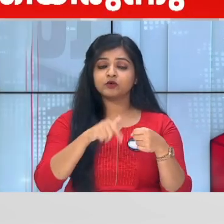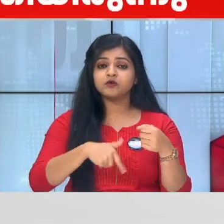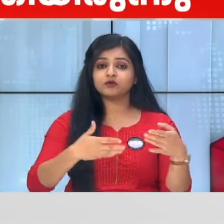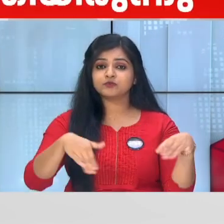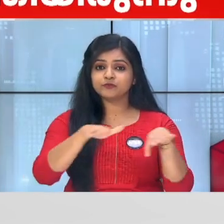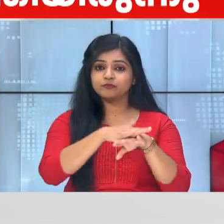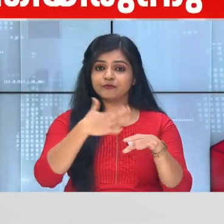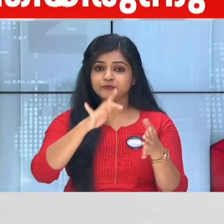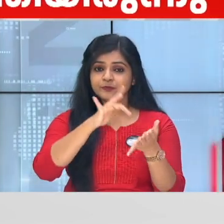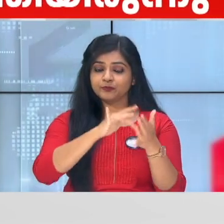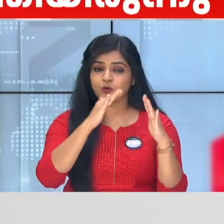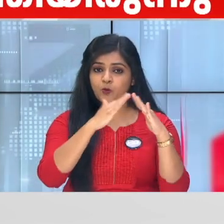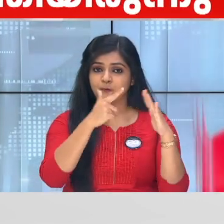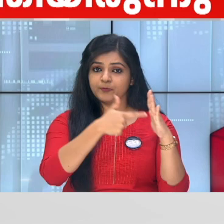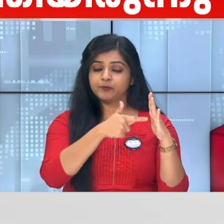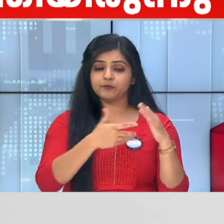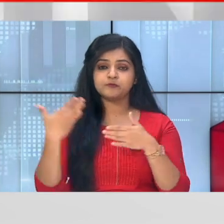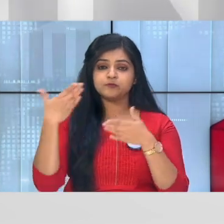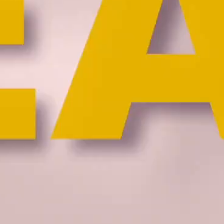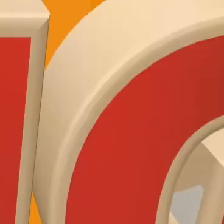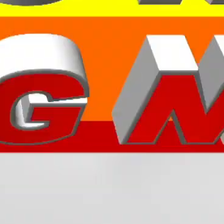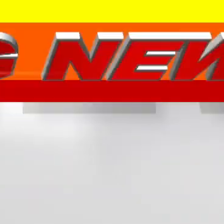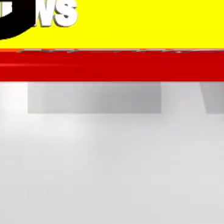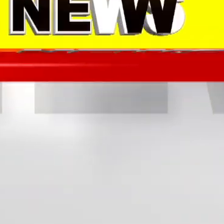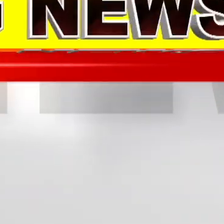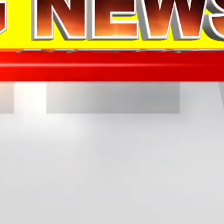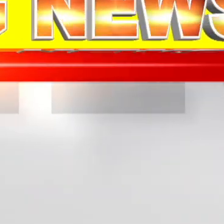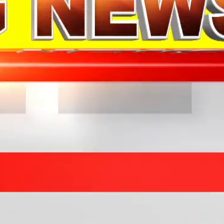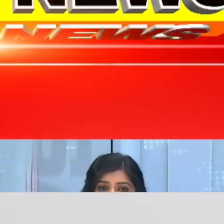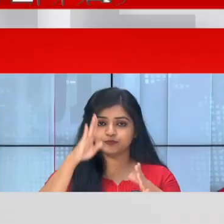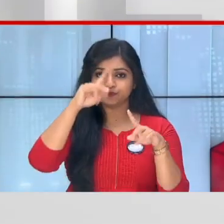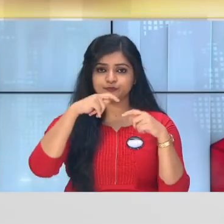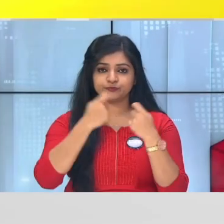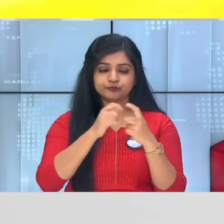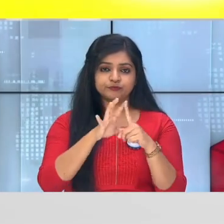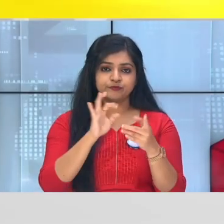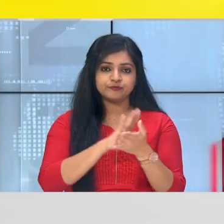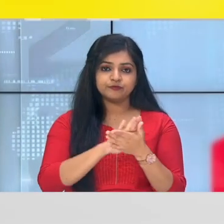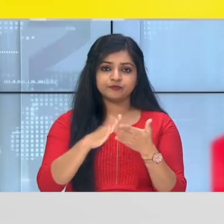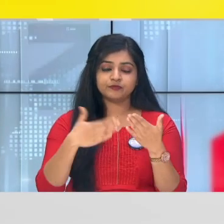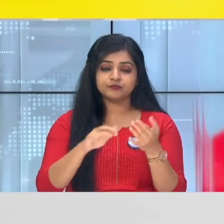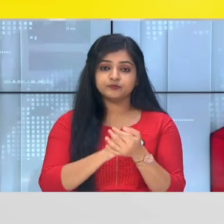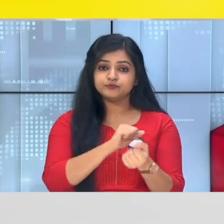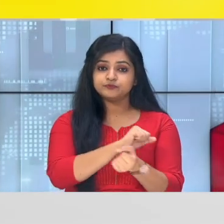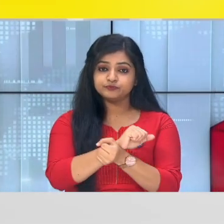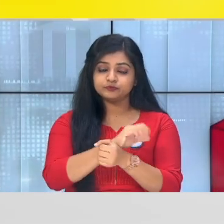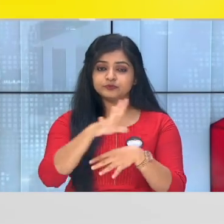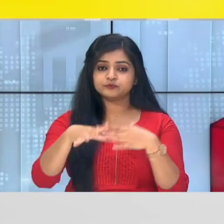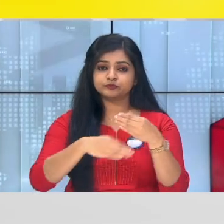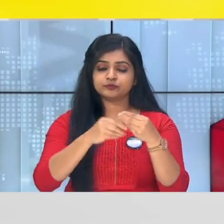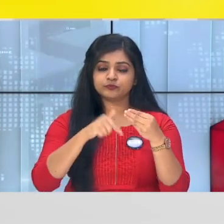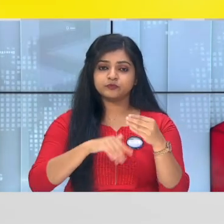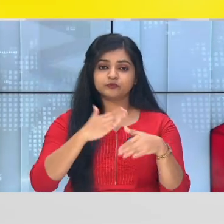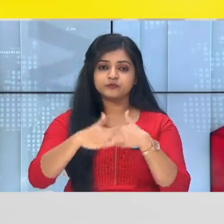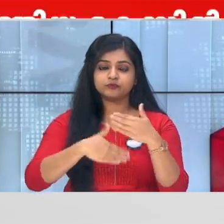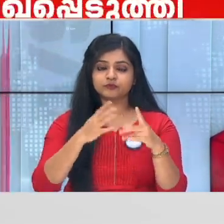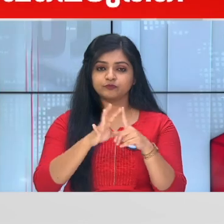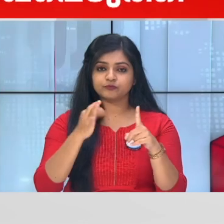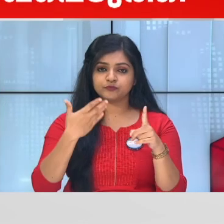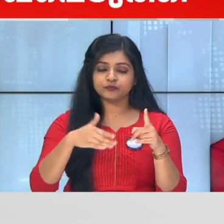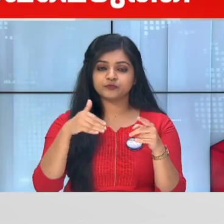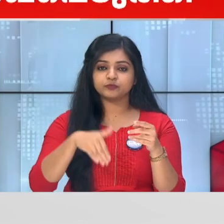ഇവരെ തെളിവെടുക്കുന്നതടക്കമുള്ള കാര്യങ്ങളിലേക്ക് പോലീസ് പോവുകയും ചെയ്തിരുന്നു. പിന്നാലെയാണ് അറസ്റ്റ് ഉൾപ്പെടെയുള്ള നടപടികളിലേക്ക് ഇപ്പോൾ എന്തായാലും